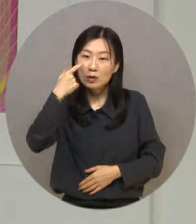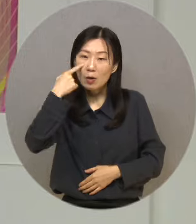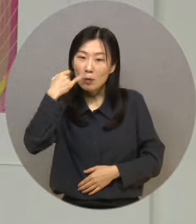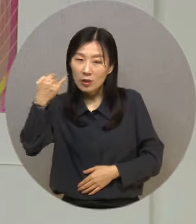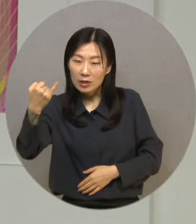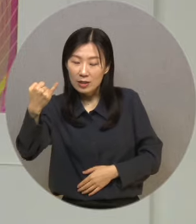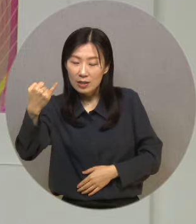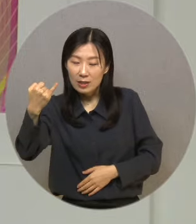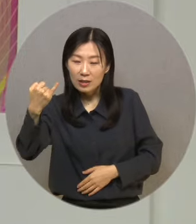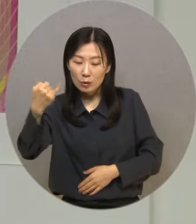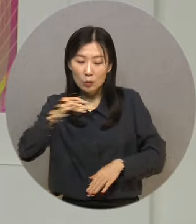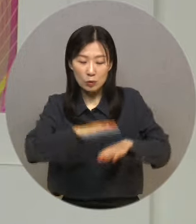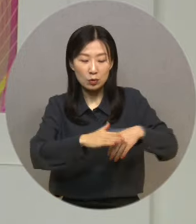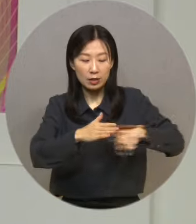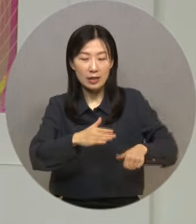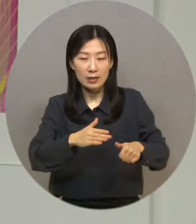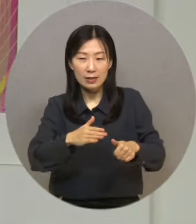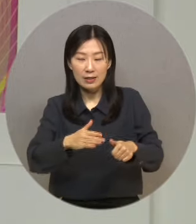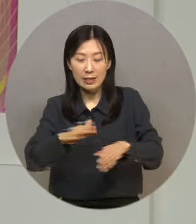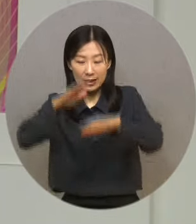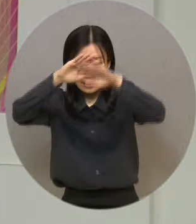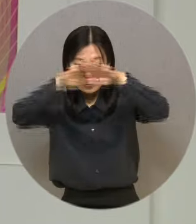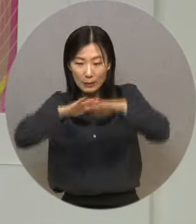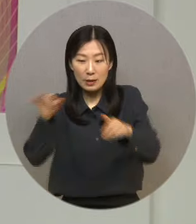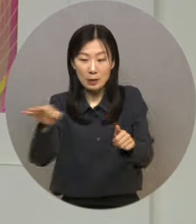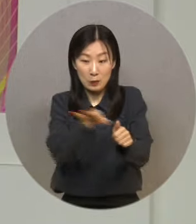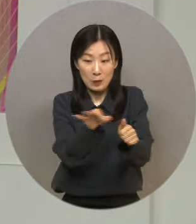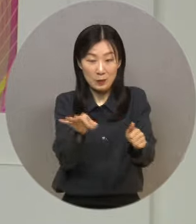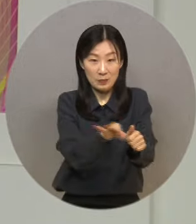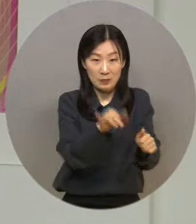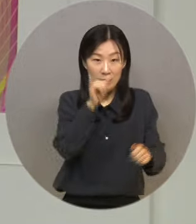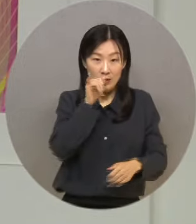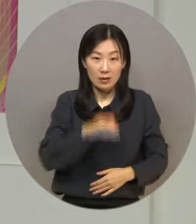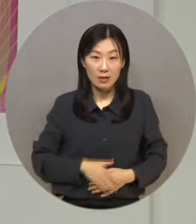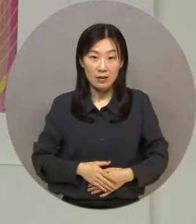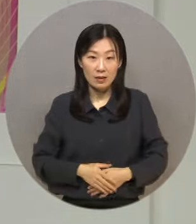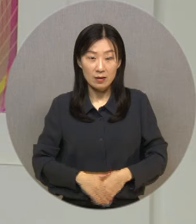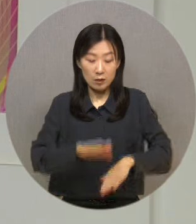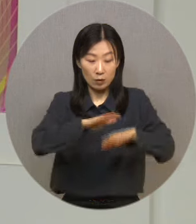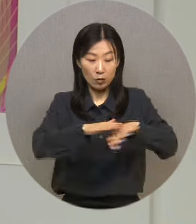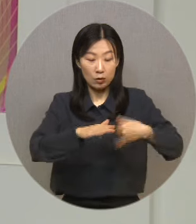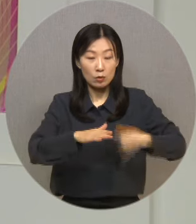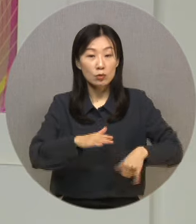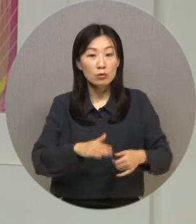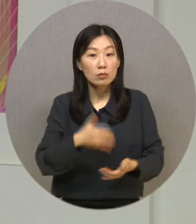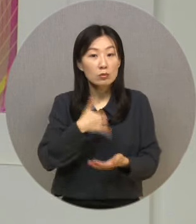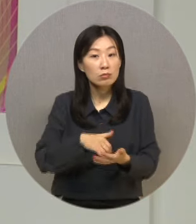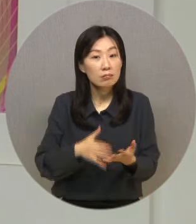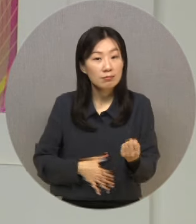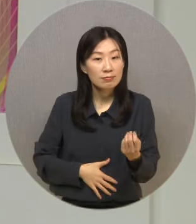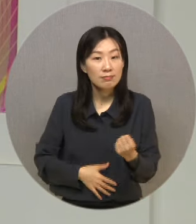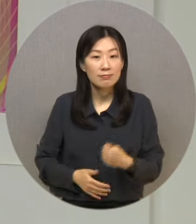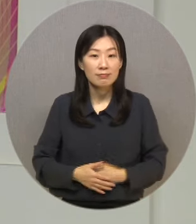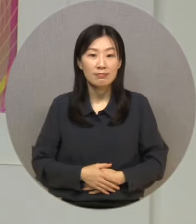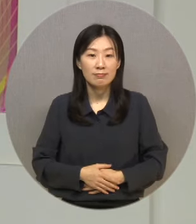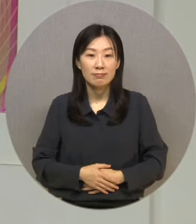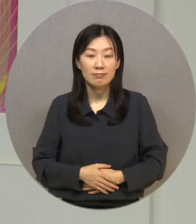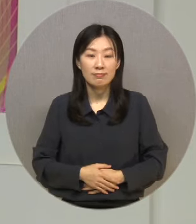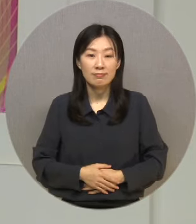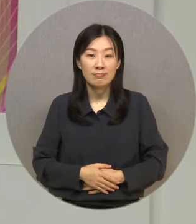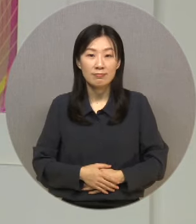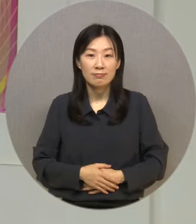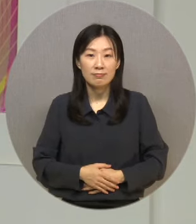제비돈 줍니다. 예, 예. 네. 하면은, 예. 그러면은 손주는 예. 몇 분이나 두고 계시는 거예요? 그러냐 직계손